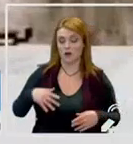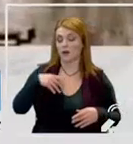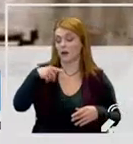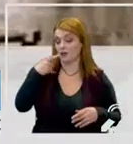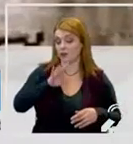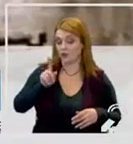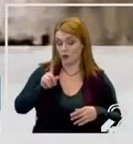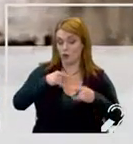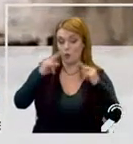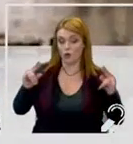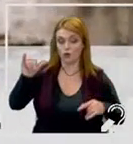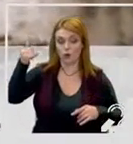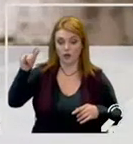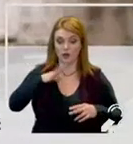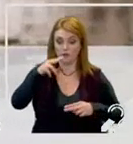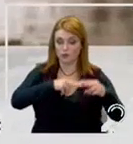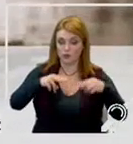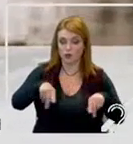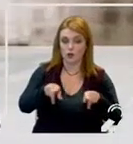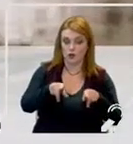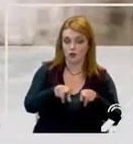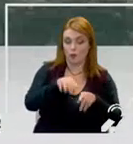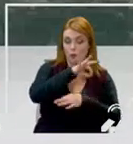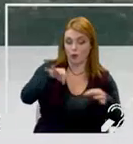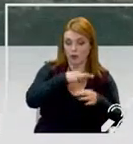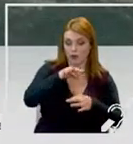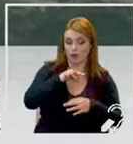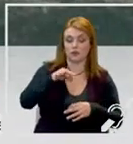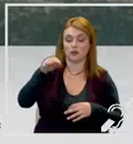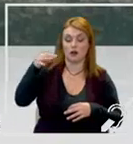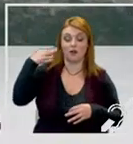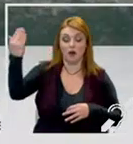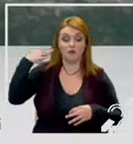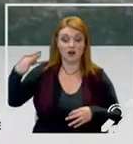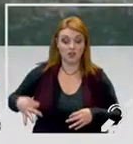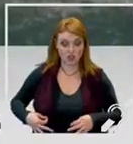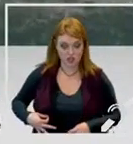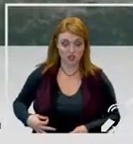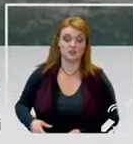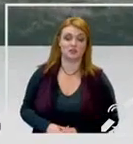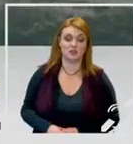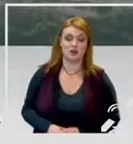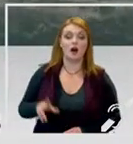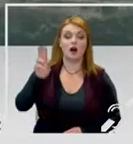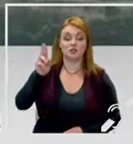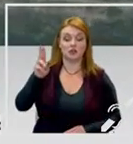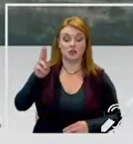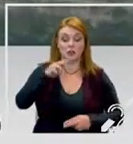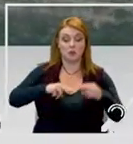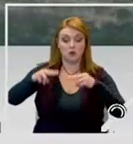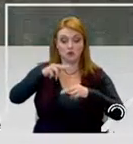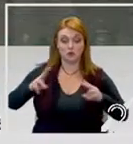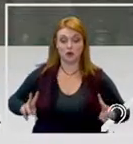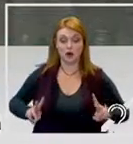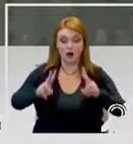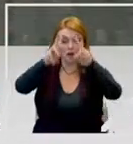că podul de la Ungheni ar fi fost construit după proiectul renumitului arhitect francez Gustave Eiffel, creatorul turnului Eiffel din Paris,